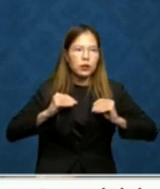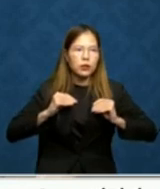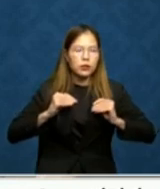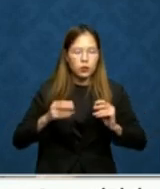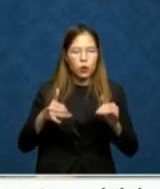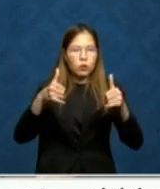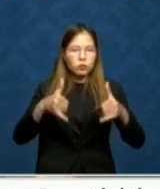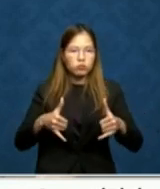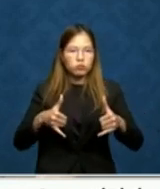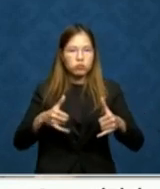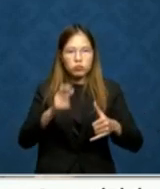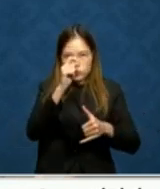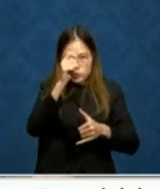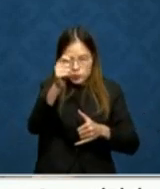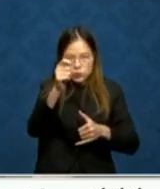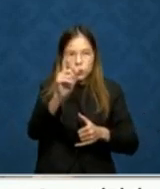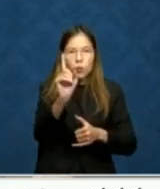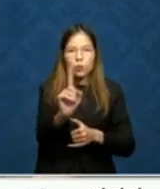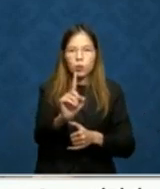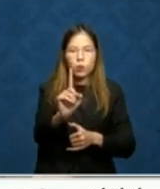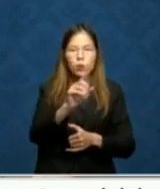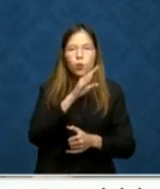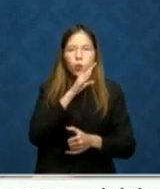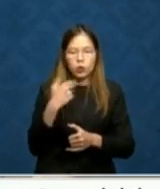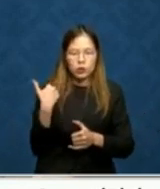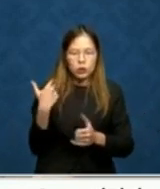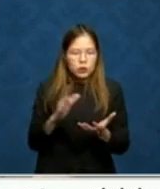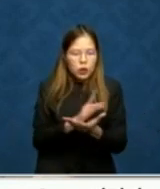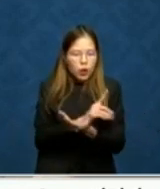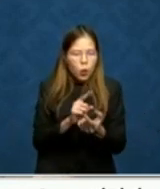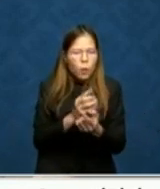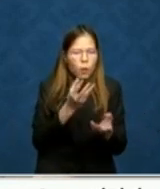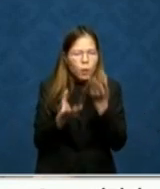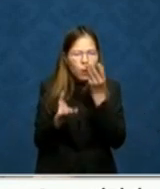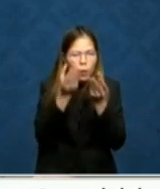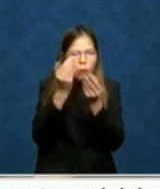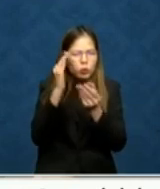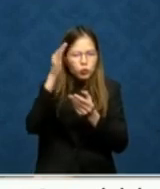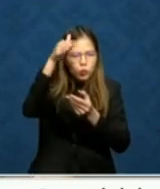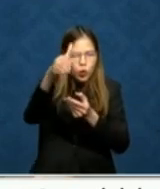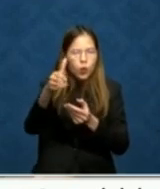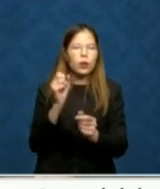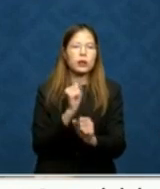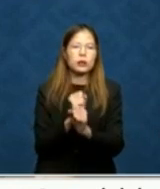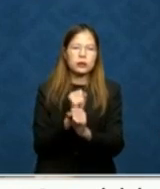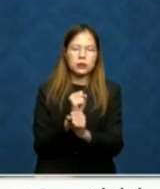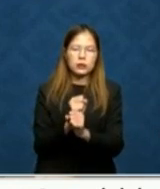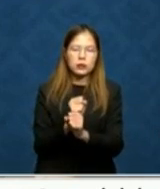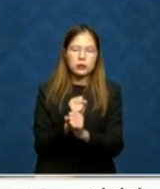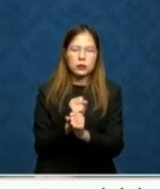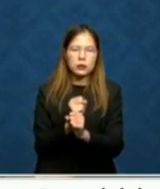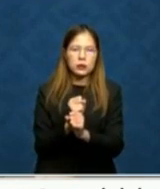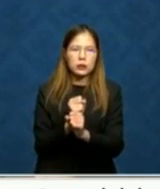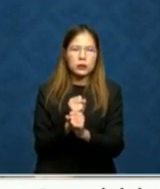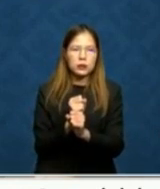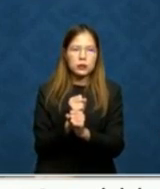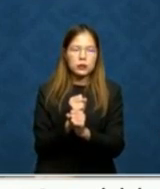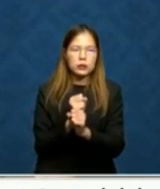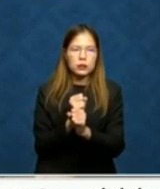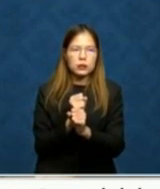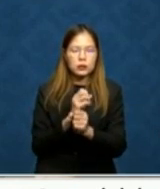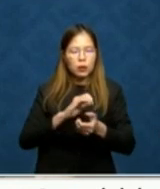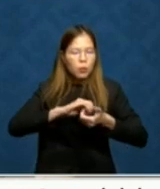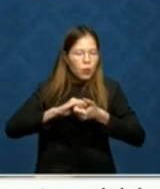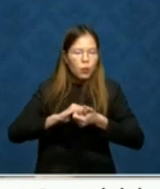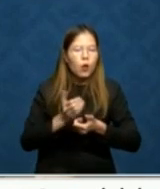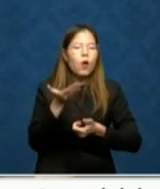ธ์ค่ะจากนี้ไปนะคะสังคมจะต้องเรียนรู้ค่ะว่าต่อไปนี้หากจะมีความสัมพันธ์ทางเพศจะต้องผ่าน